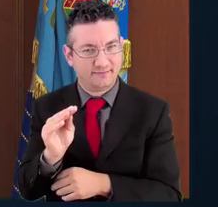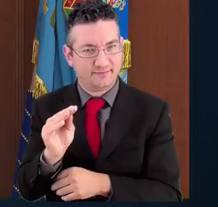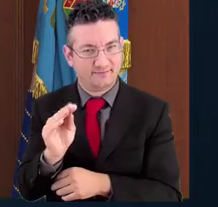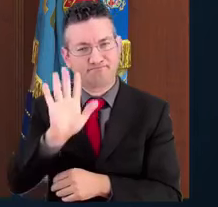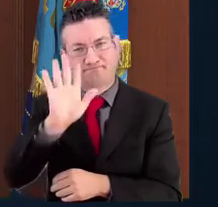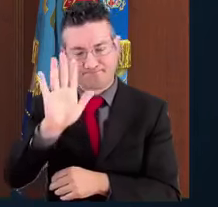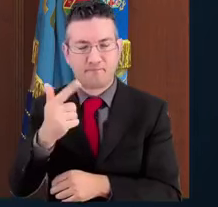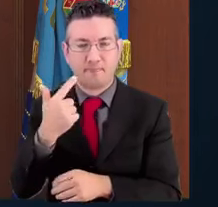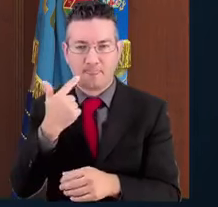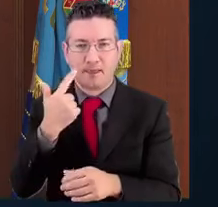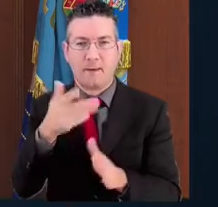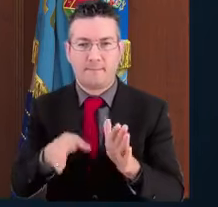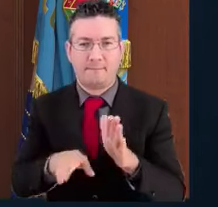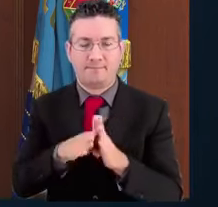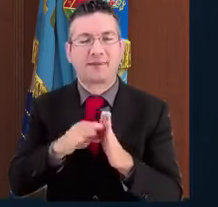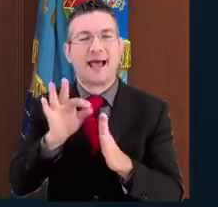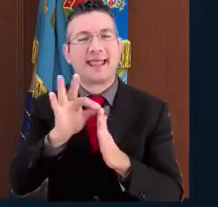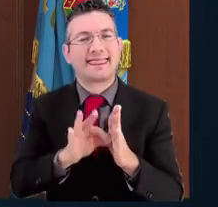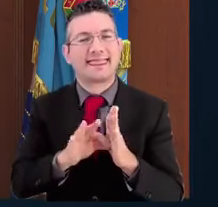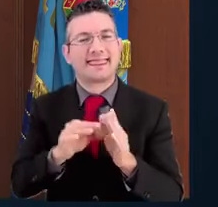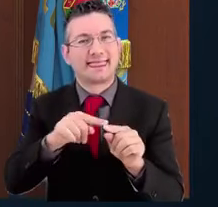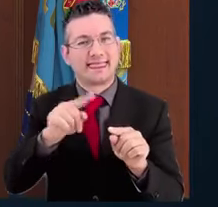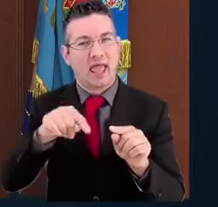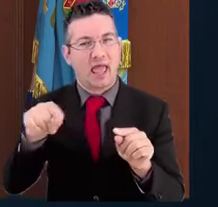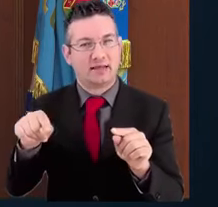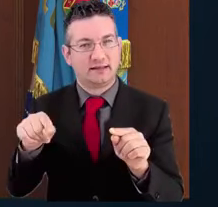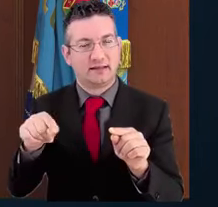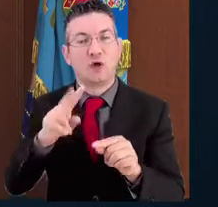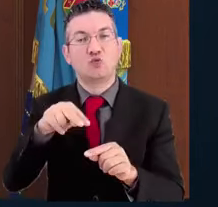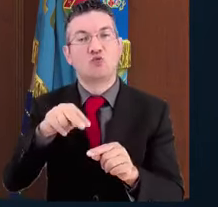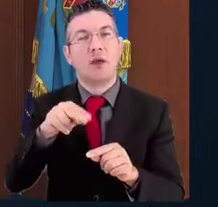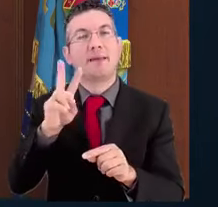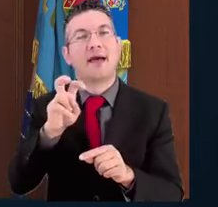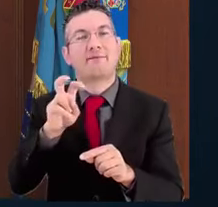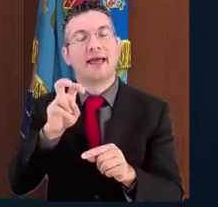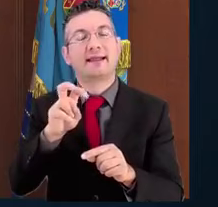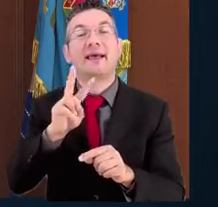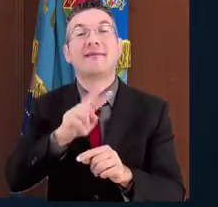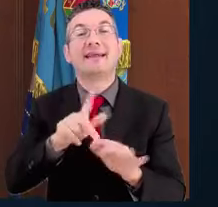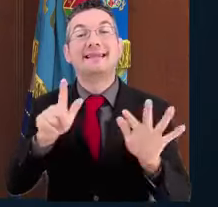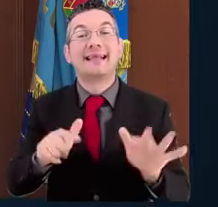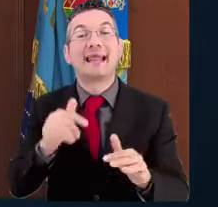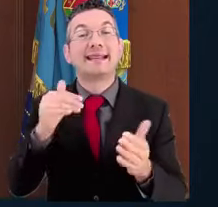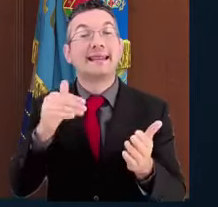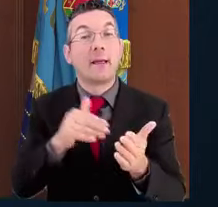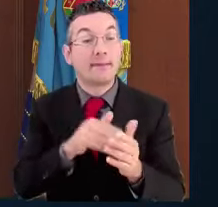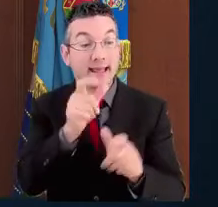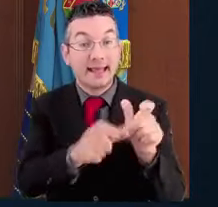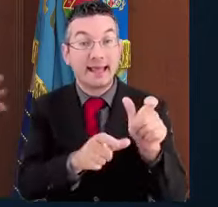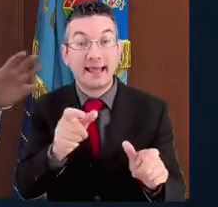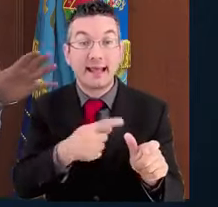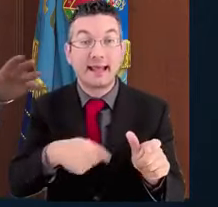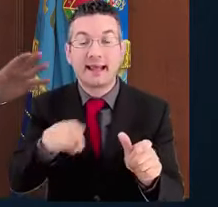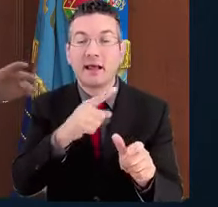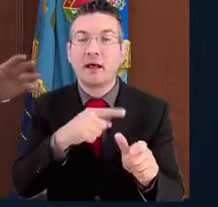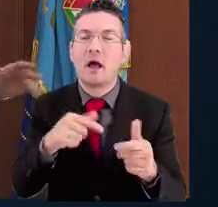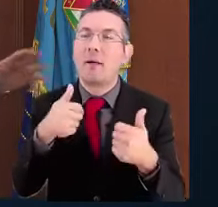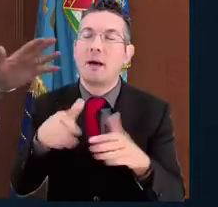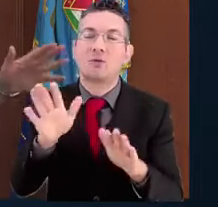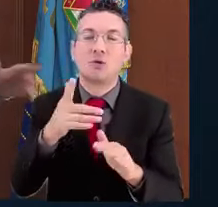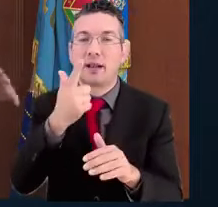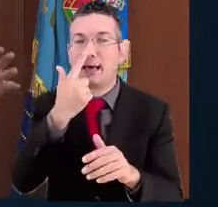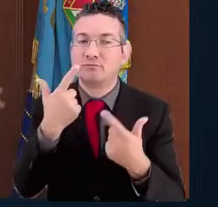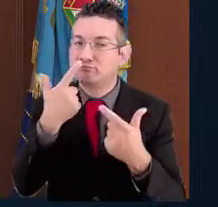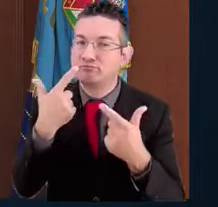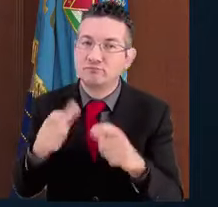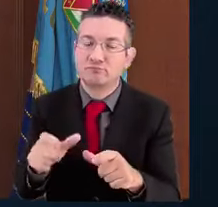nel 2020 27 mila lavoratori hanno abbandonato il settore della ristorazione in senso lato adesso qui non parlo di